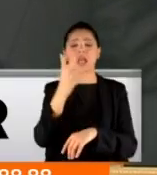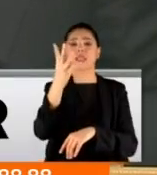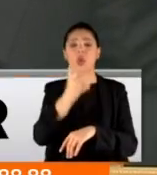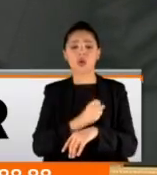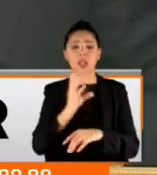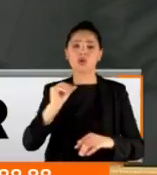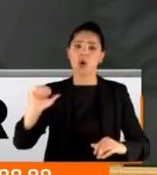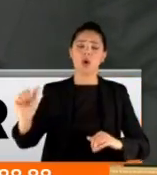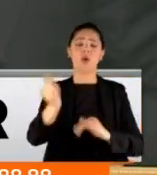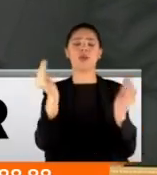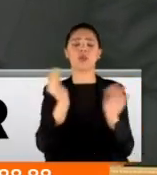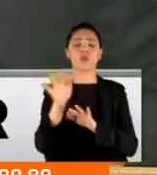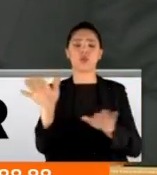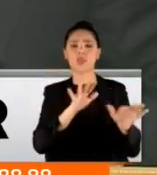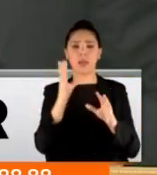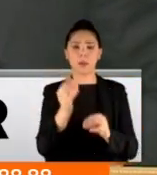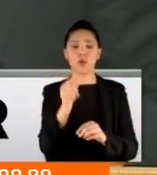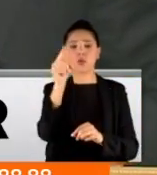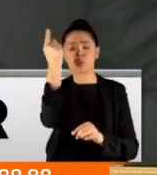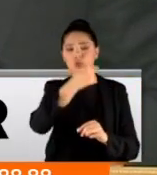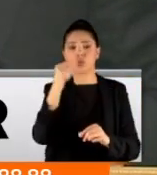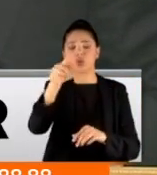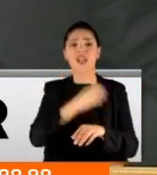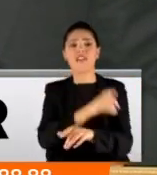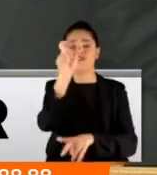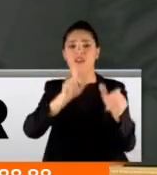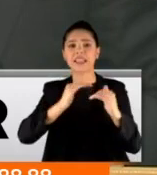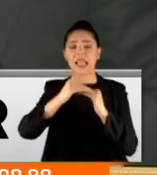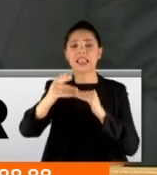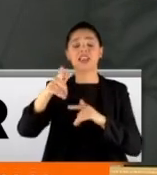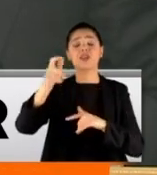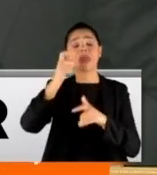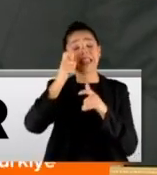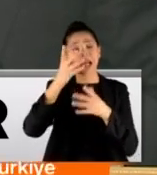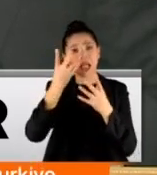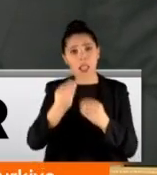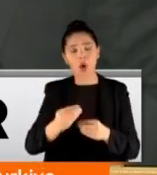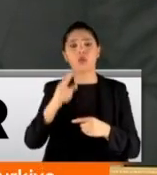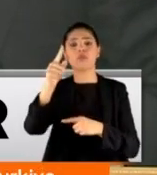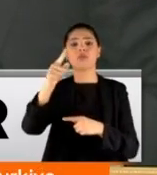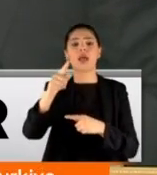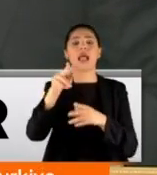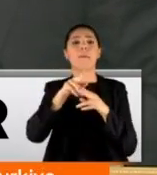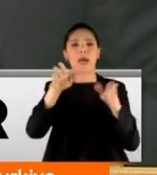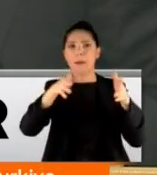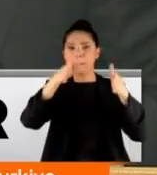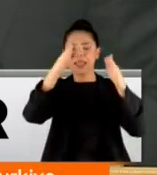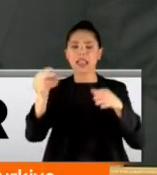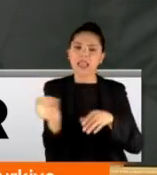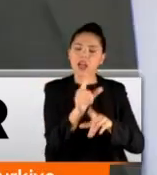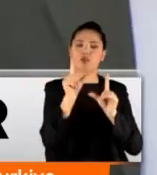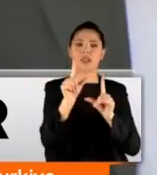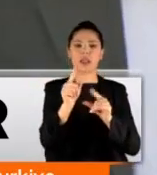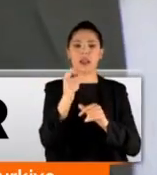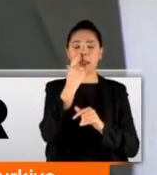boyutta önemli artçılar gelecektir. O yüzden vatandaşlarımızın tedbirli olması, hasarlı yapılardan kaçınması